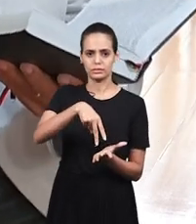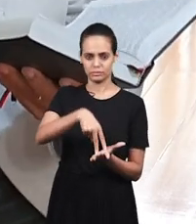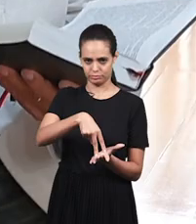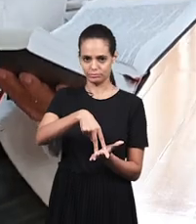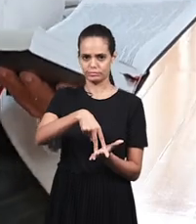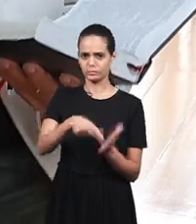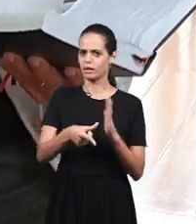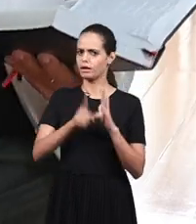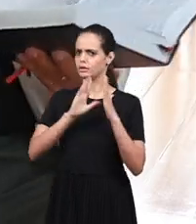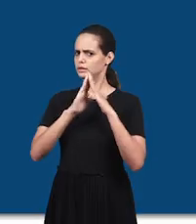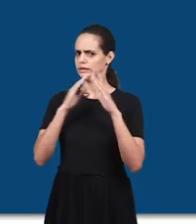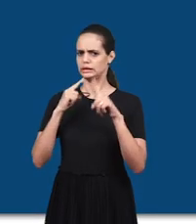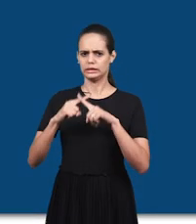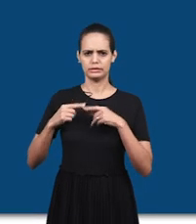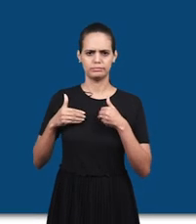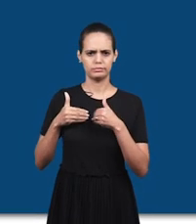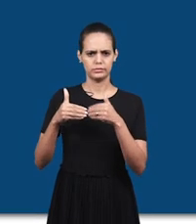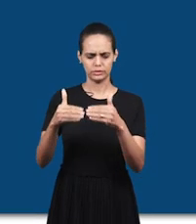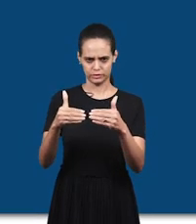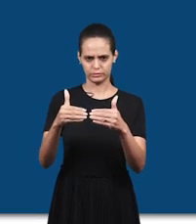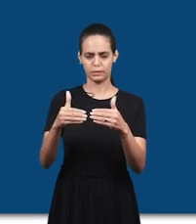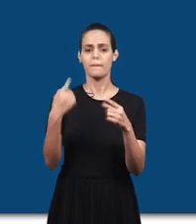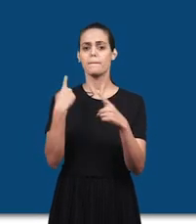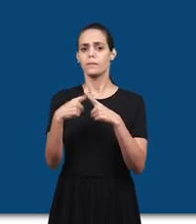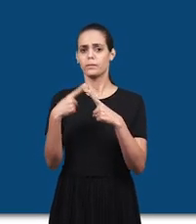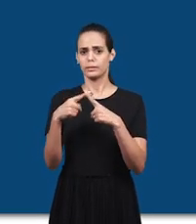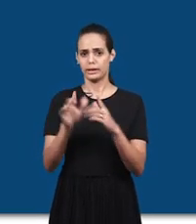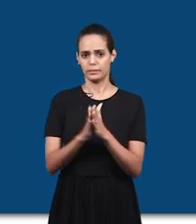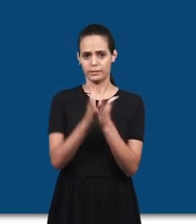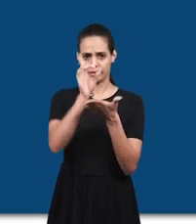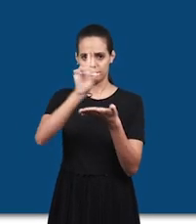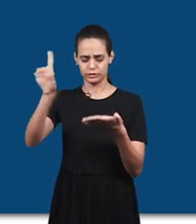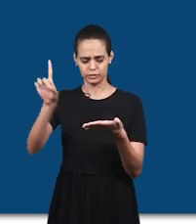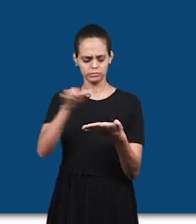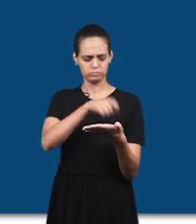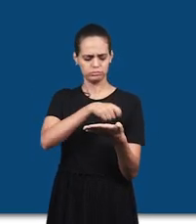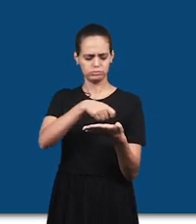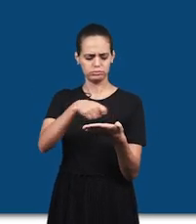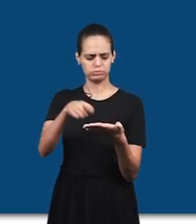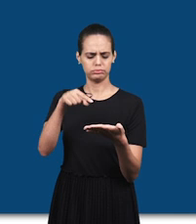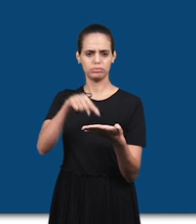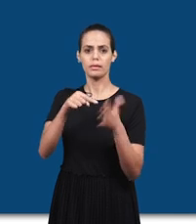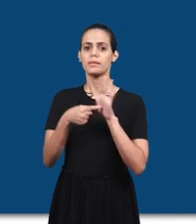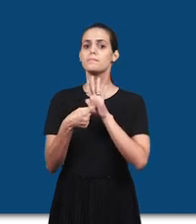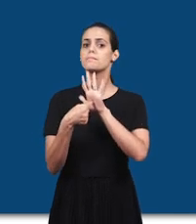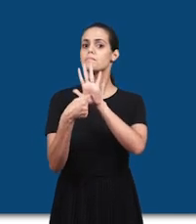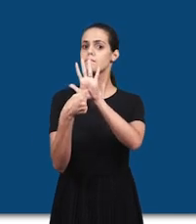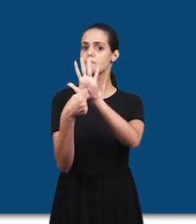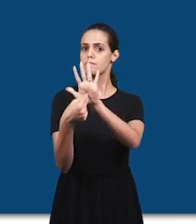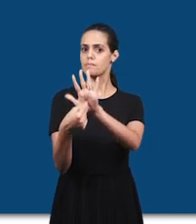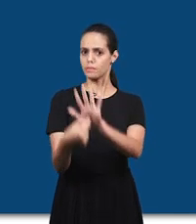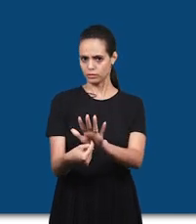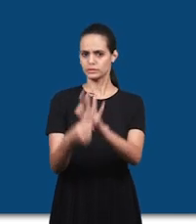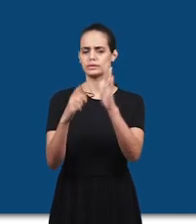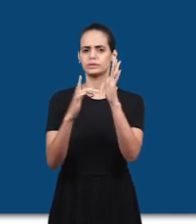до начала существования Церкви. Они свидетельствуют обо Мне.